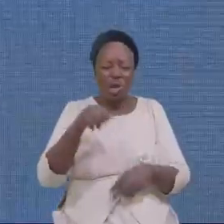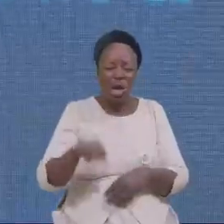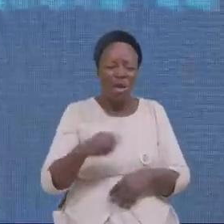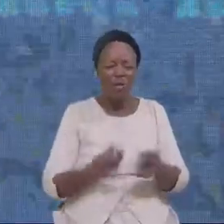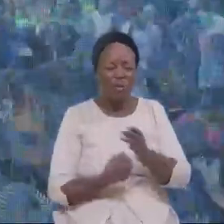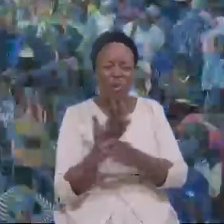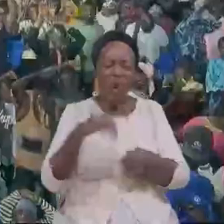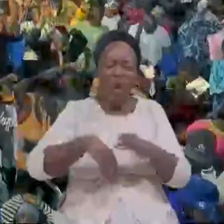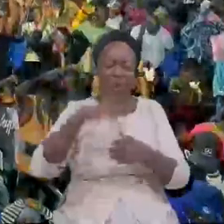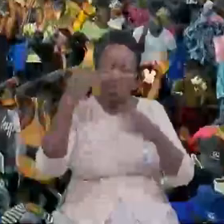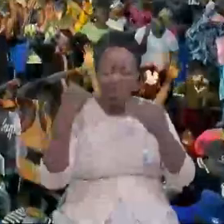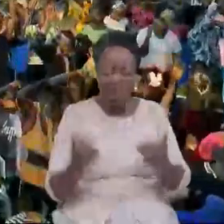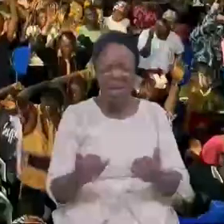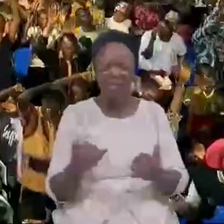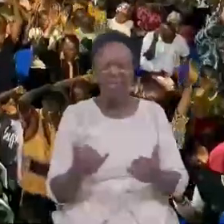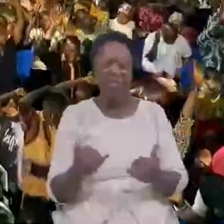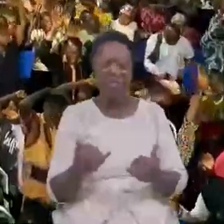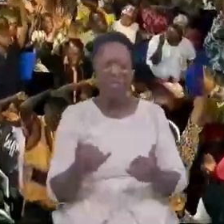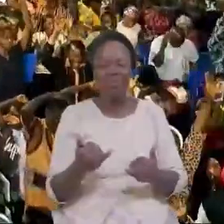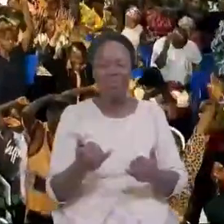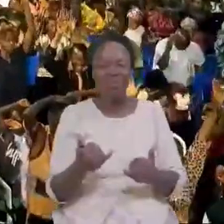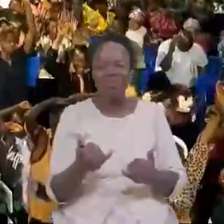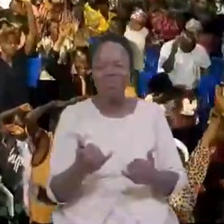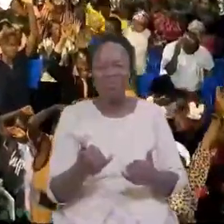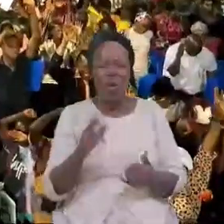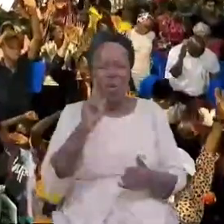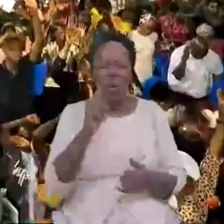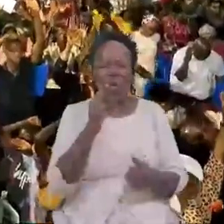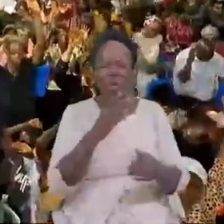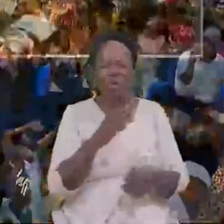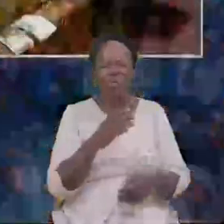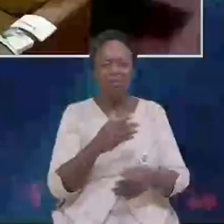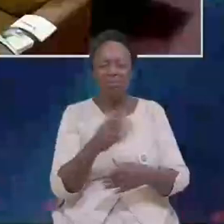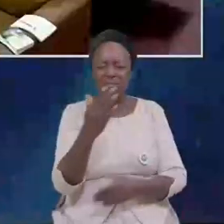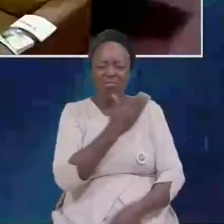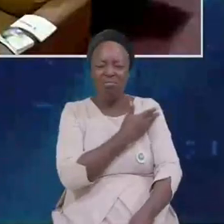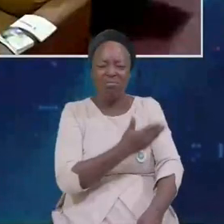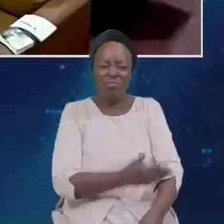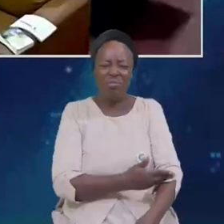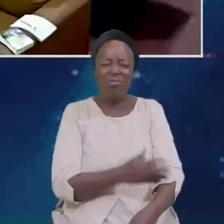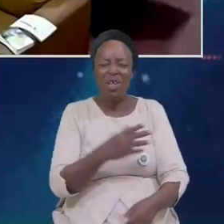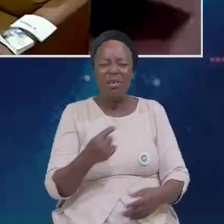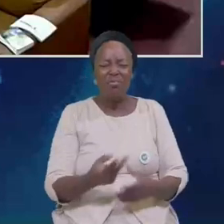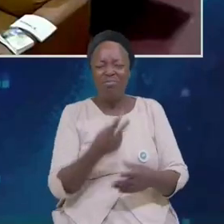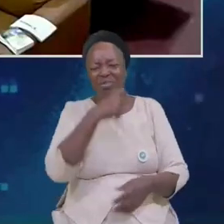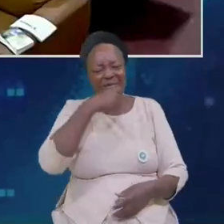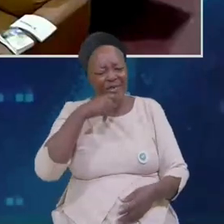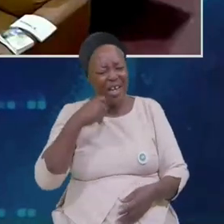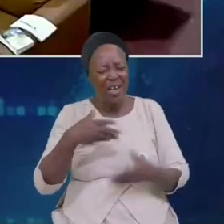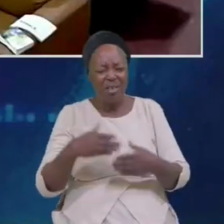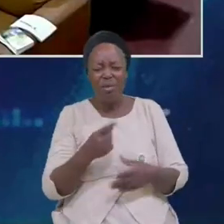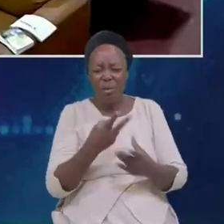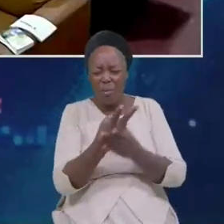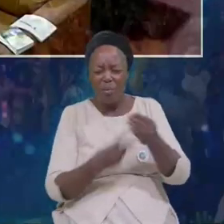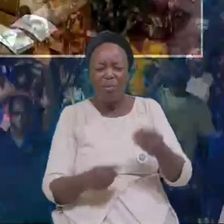au nom de Jésus. Une main ou les deux mains desséchées, que la vie pénètre ses